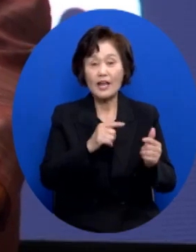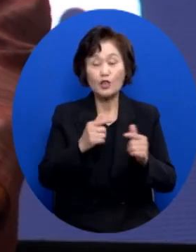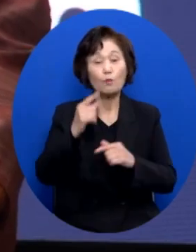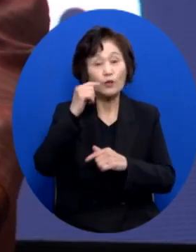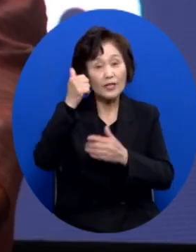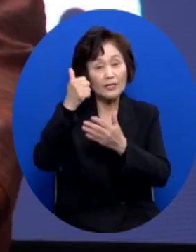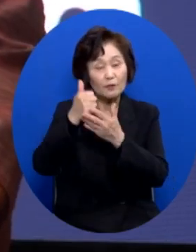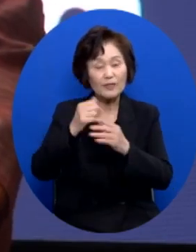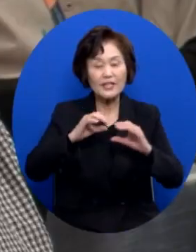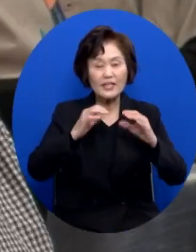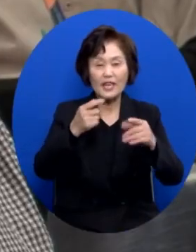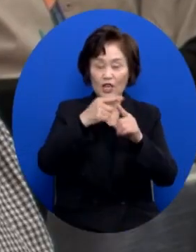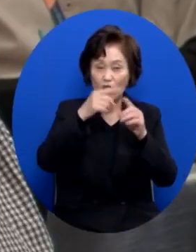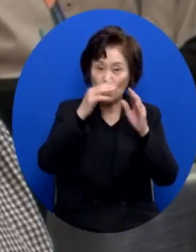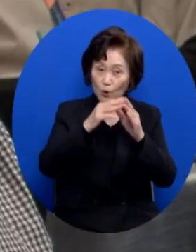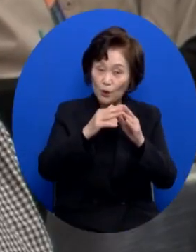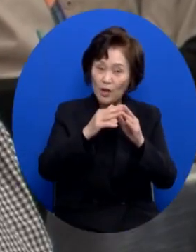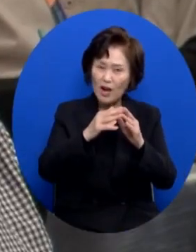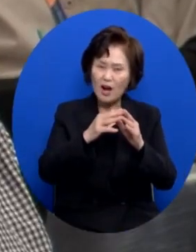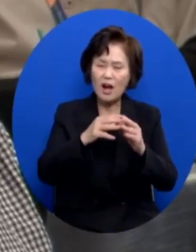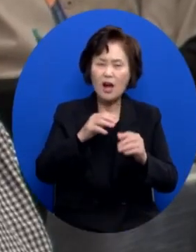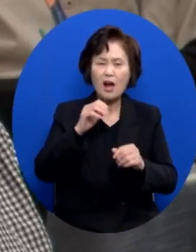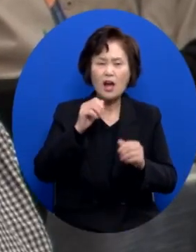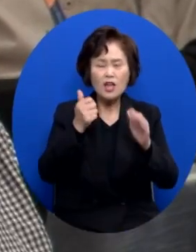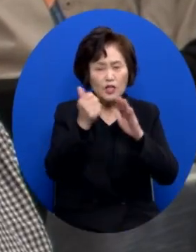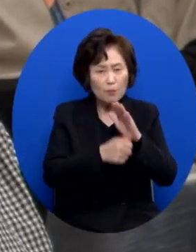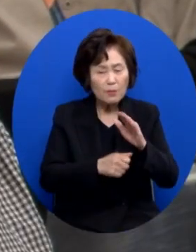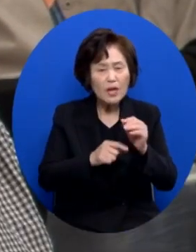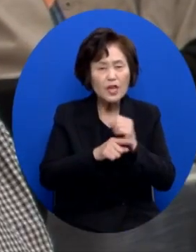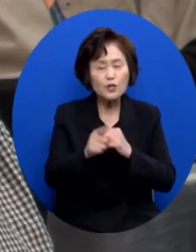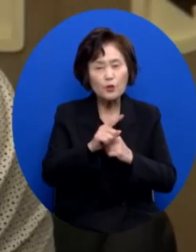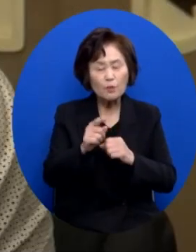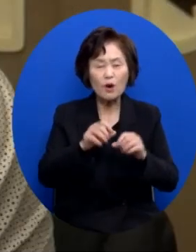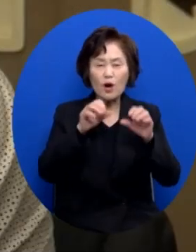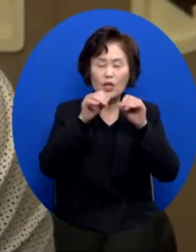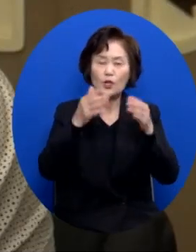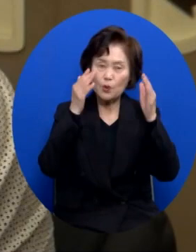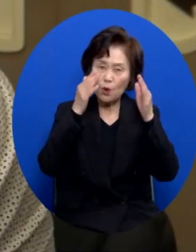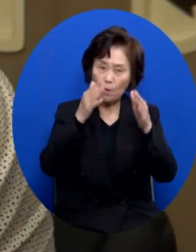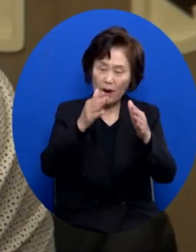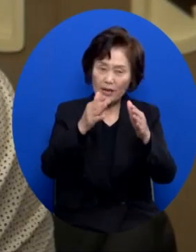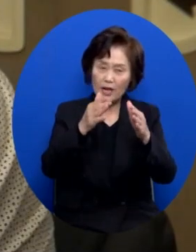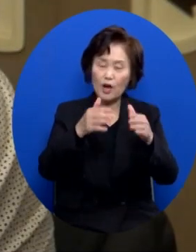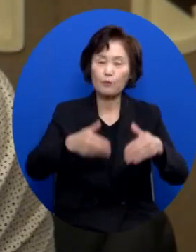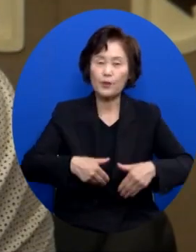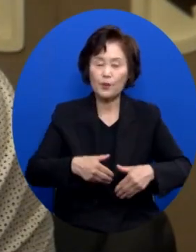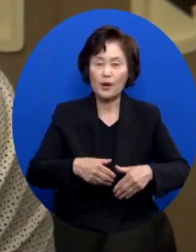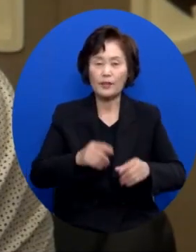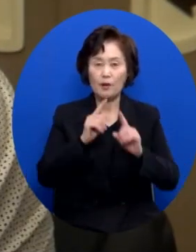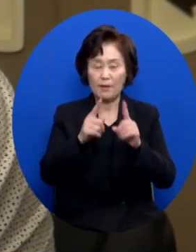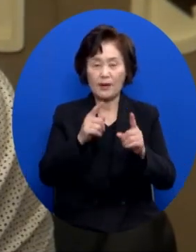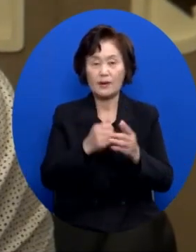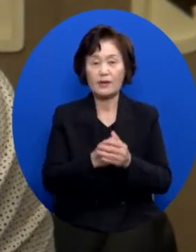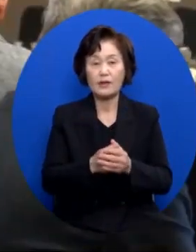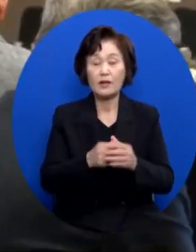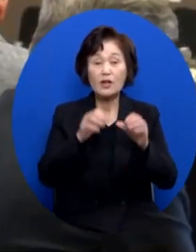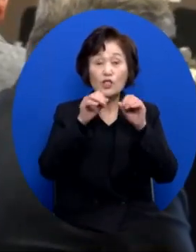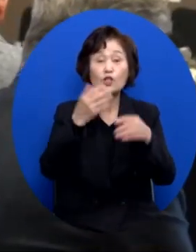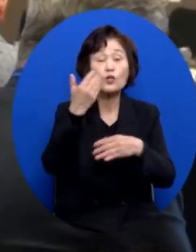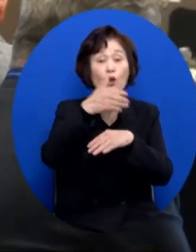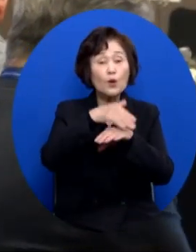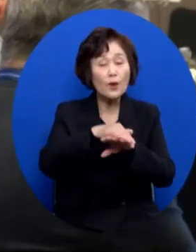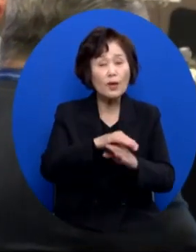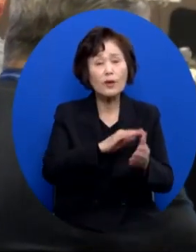목사는 세계 교회가 쇠퇴하고 있는 상황 속에서 선교 전략의 변화가 필요한 상황이라고 밝혔습니다 그러면서도 선교 전략에는